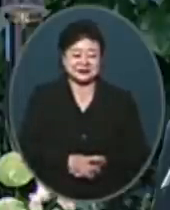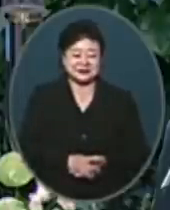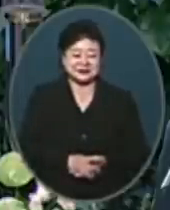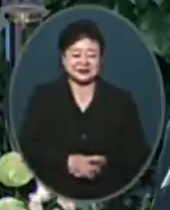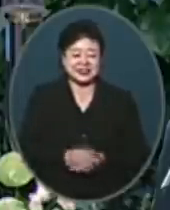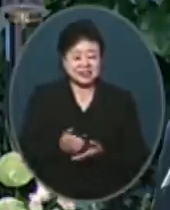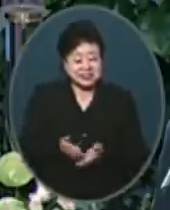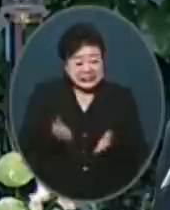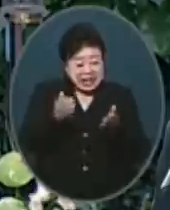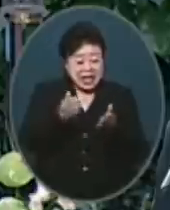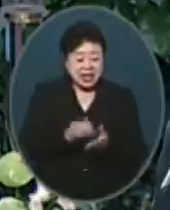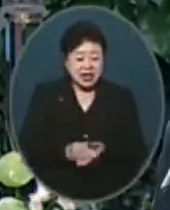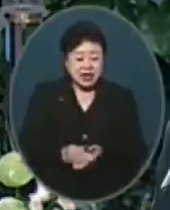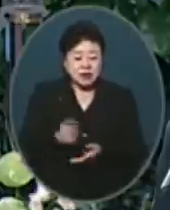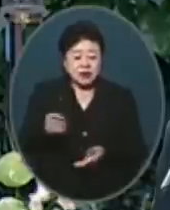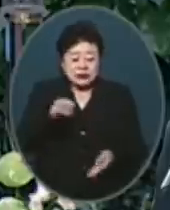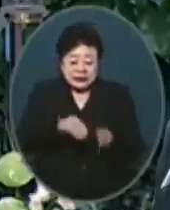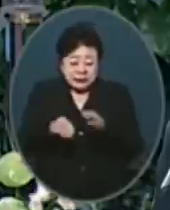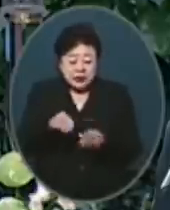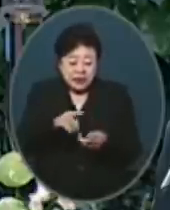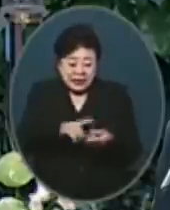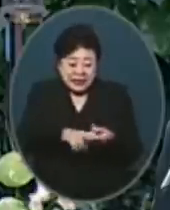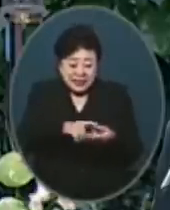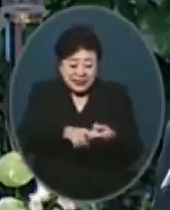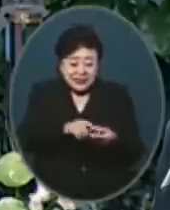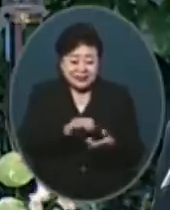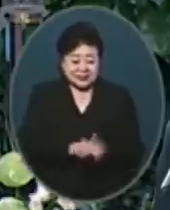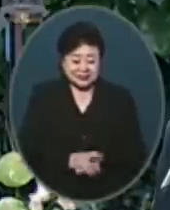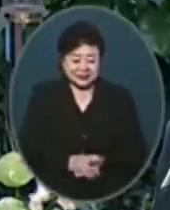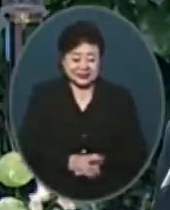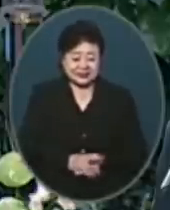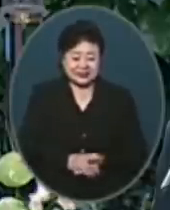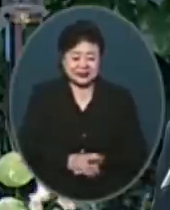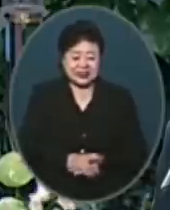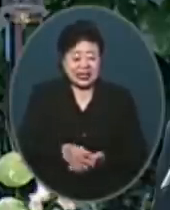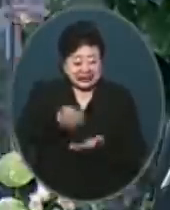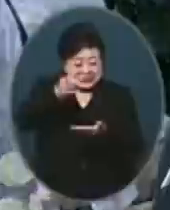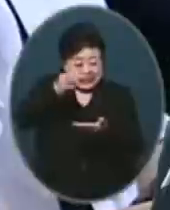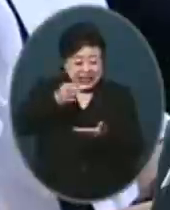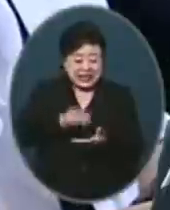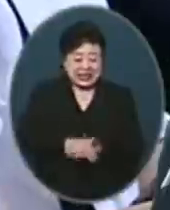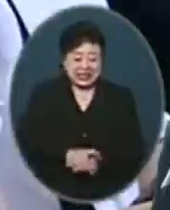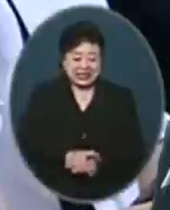그 그릇에 무엇을 담는가에 따라서 그 가치가